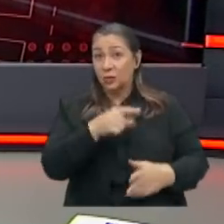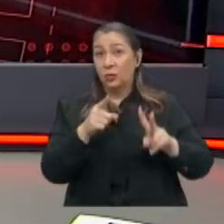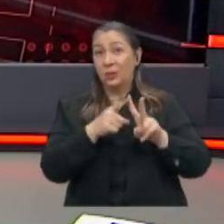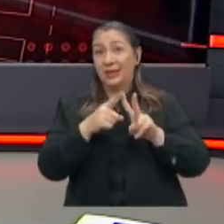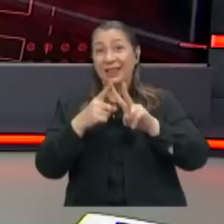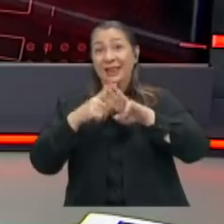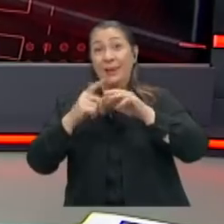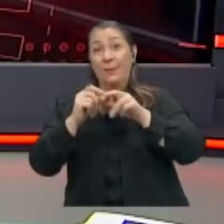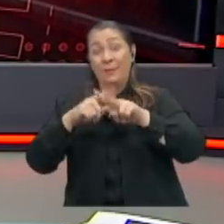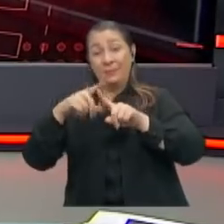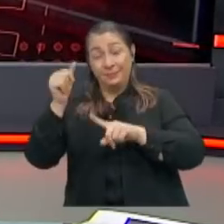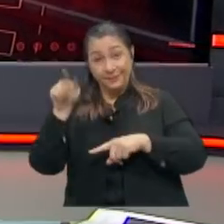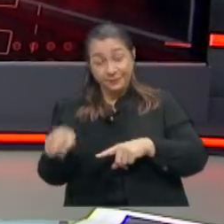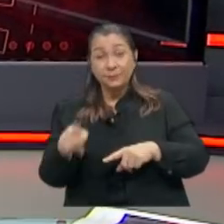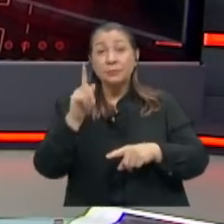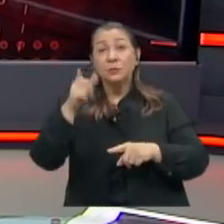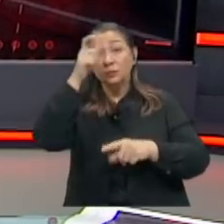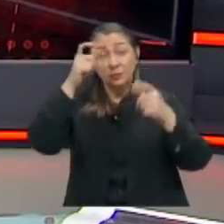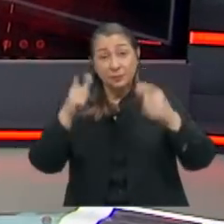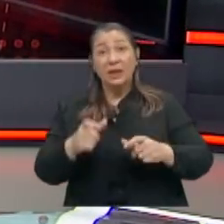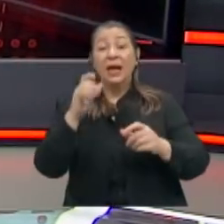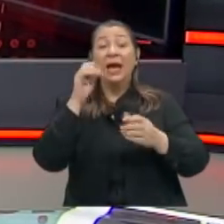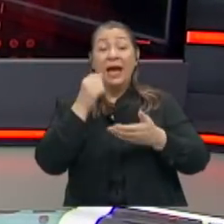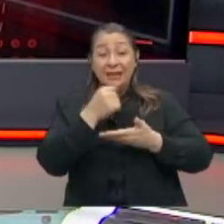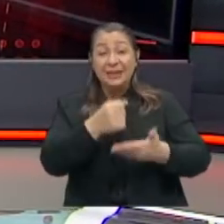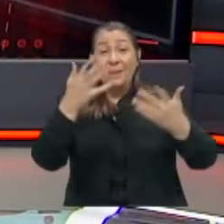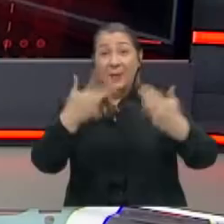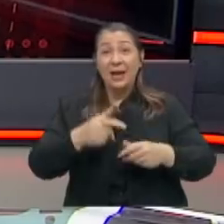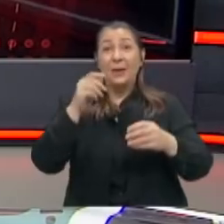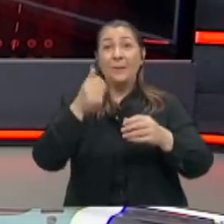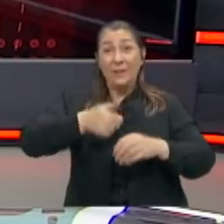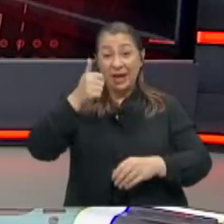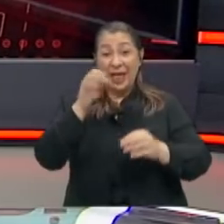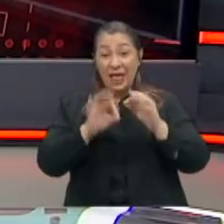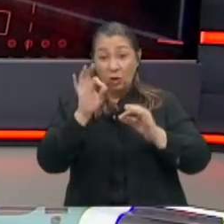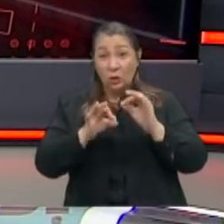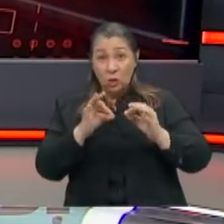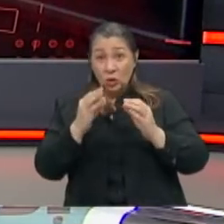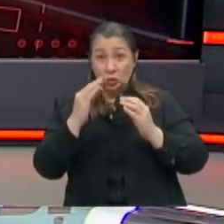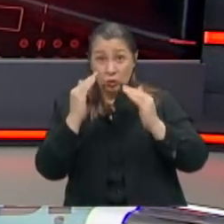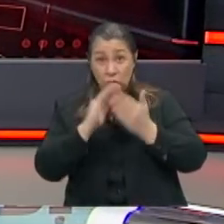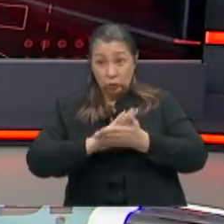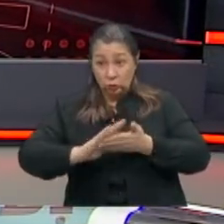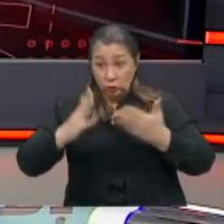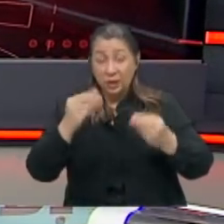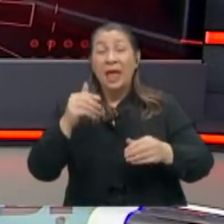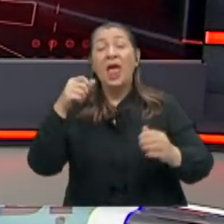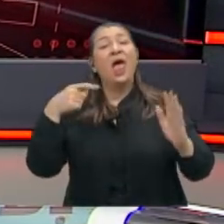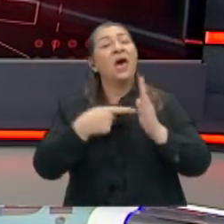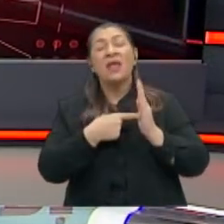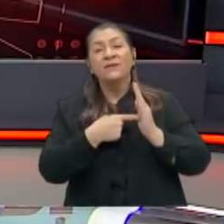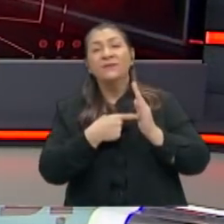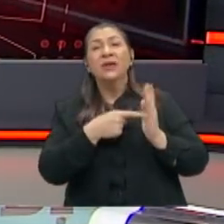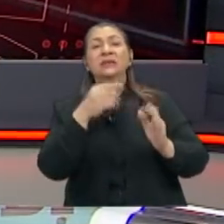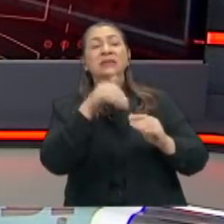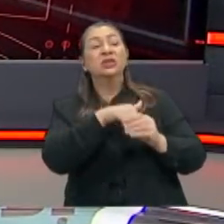Nebati'nin. Bir ülkenin Hazine ve Maliye Bakanı ekonomiyi düzeltecekse hedef olarak seçimi göstermez.